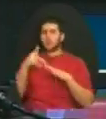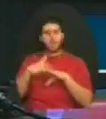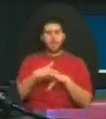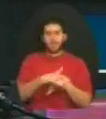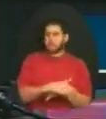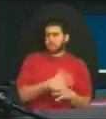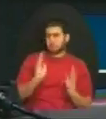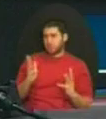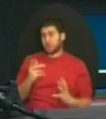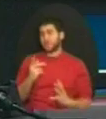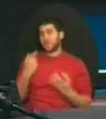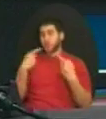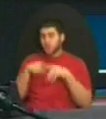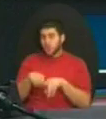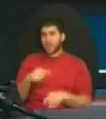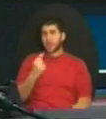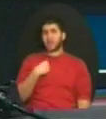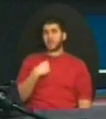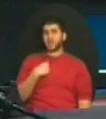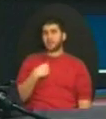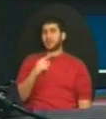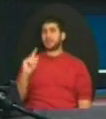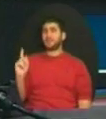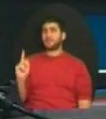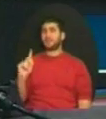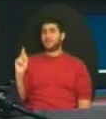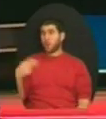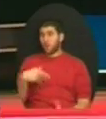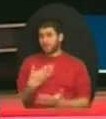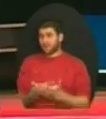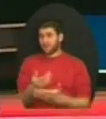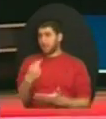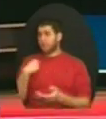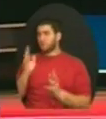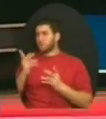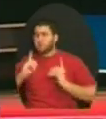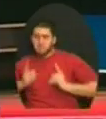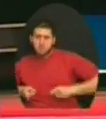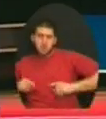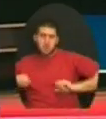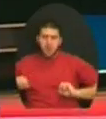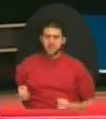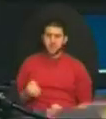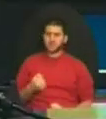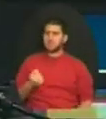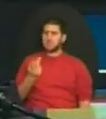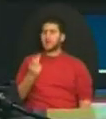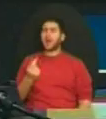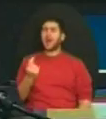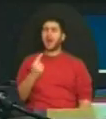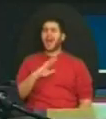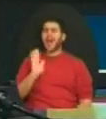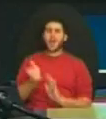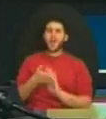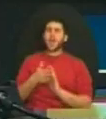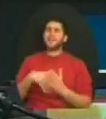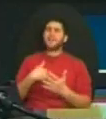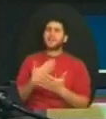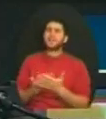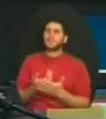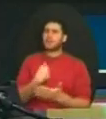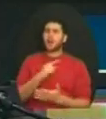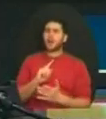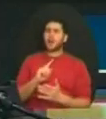עסוקות, ותוך כדי אנחנו לא... אבל מאוד מחויבות, הן באות, הכל בהתנדבות, ואנחנו